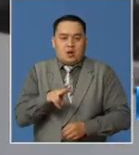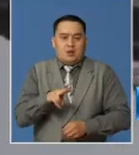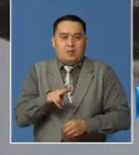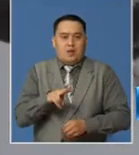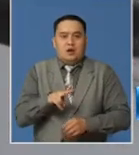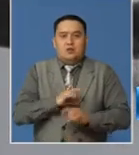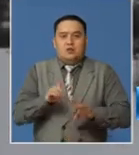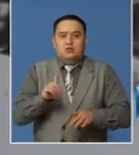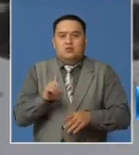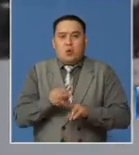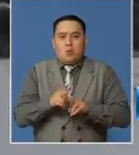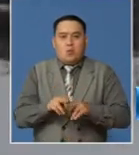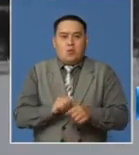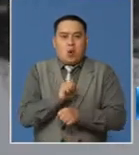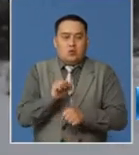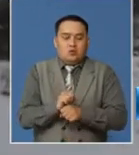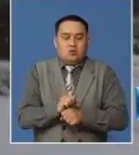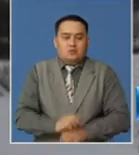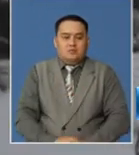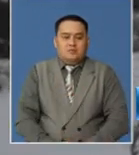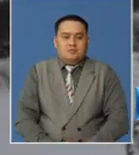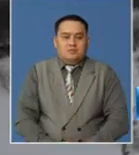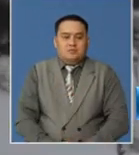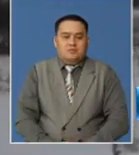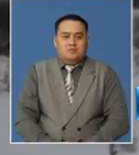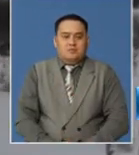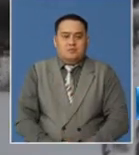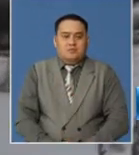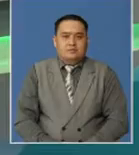Бафорта, что сказывается на паромном сообщении.